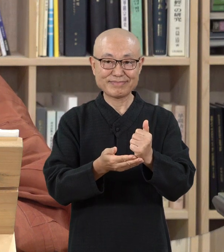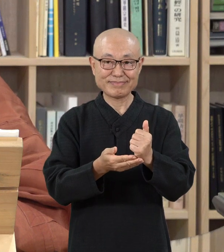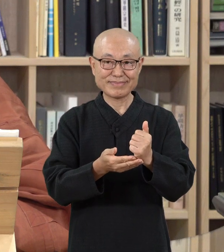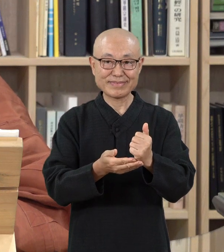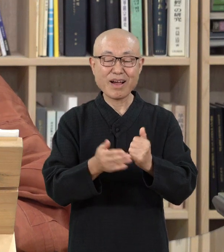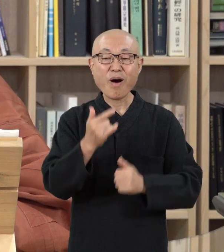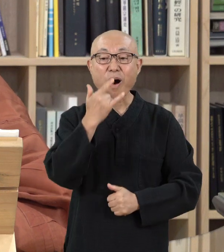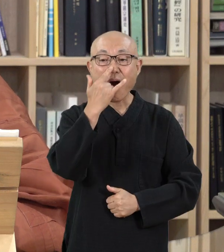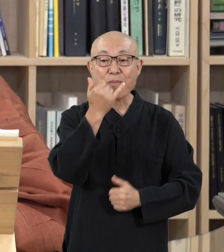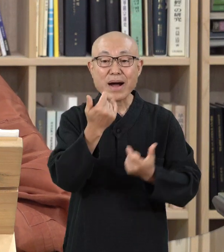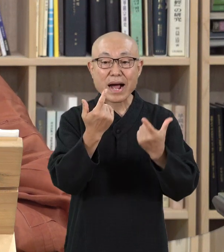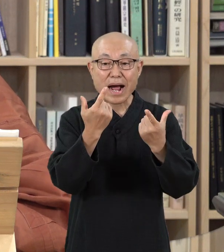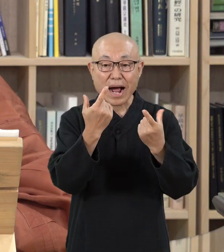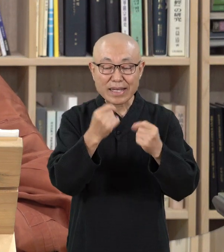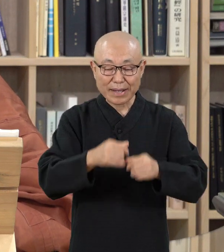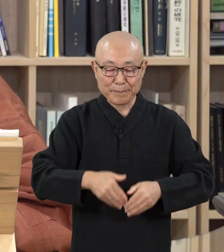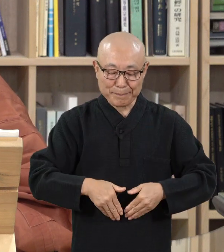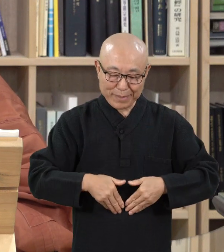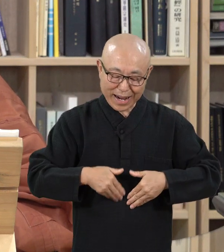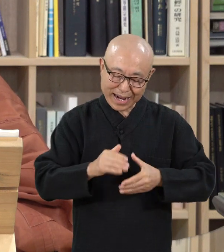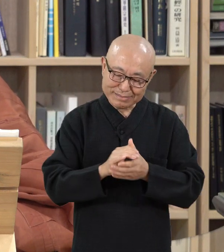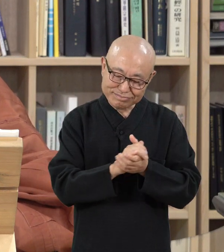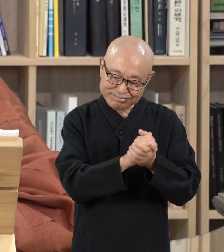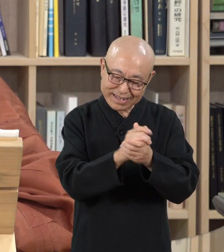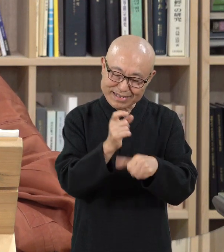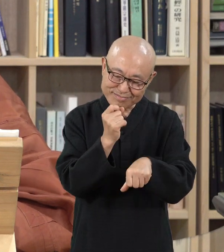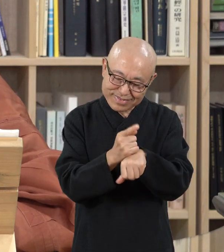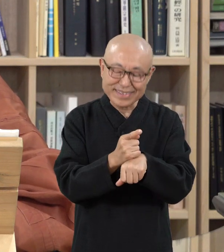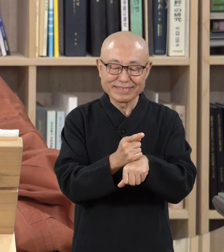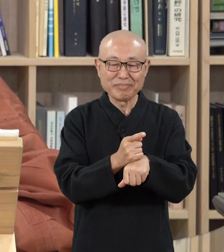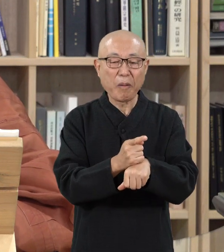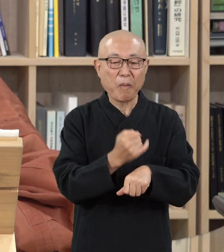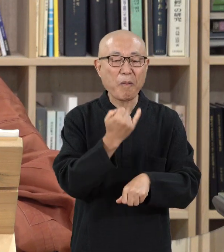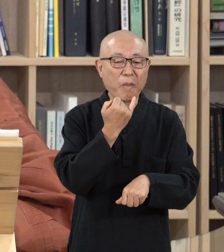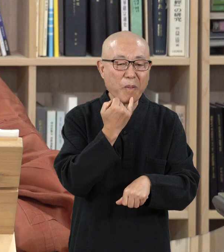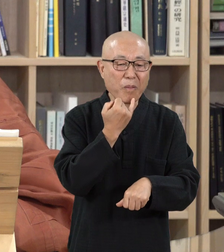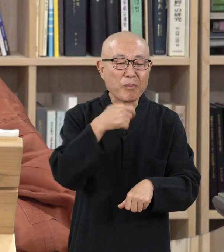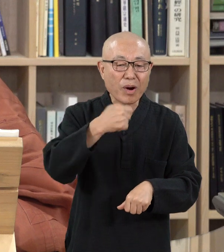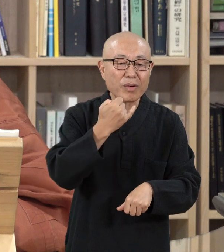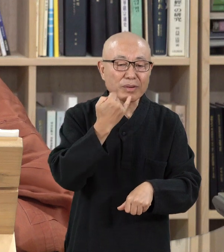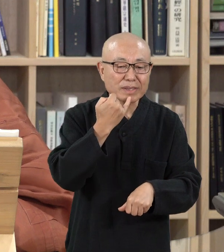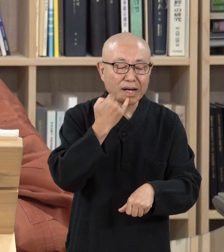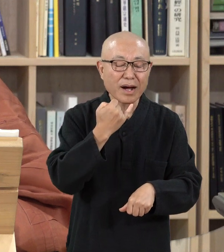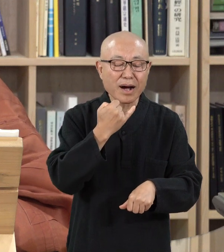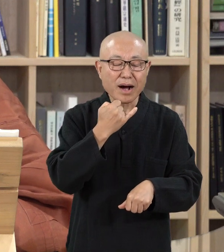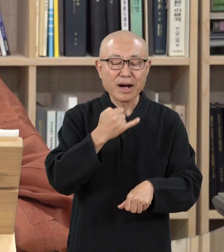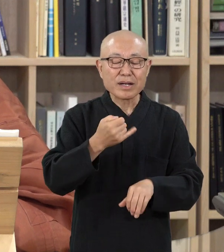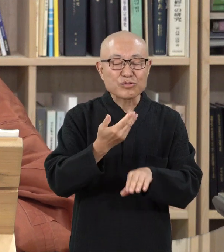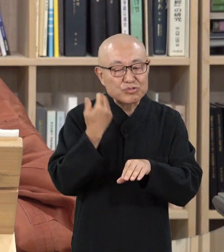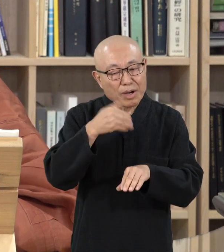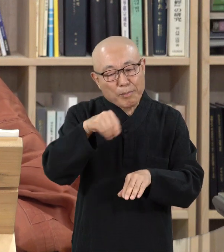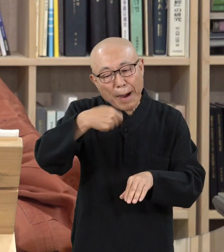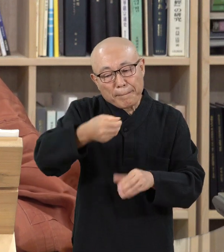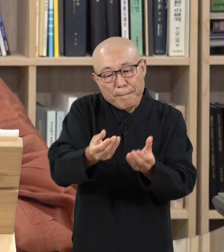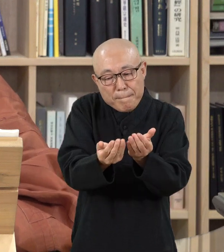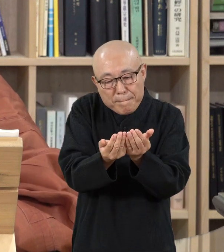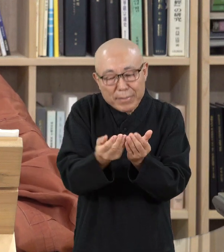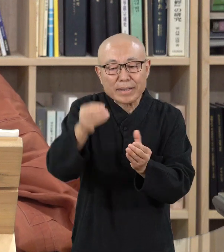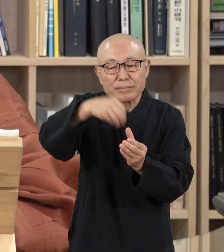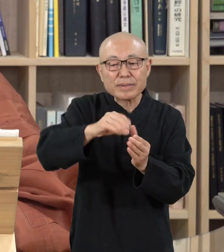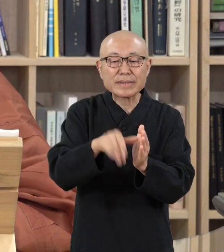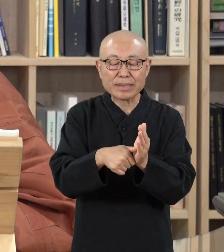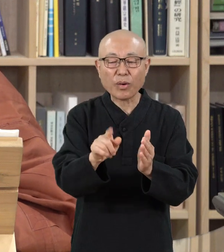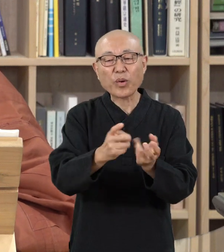어진 어버이처럼 근 먹어도 되고, 그런 걸식을 할 때는 마음 자세가 이렇게 해야 되고,